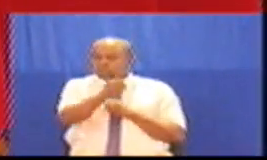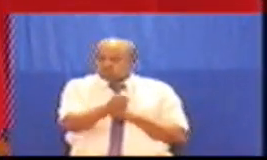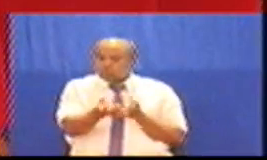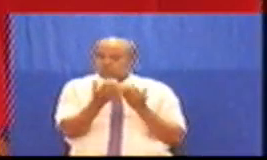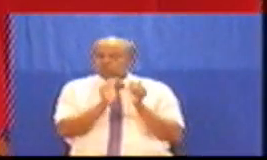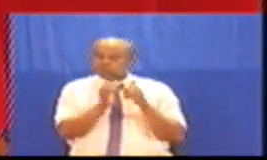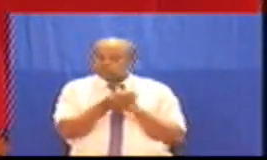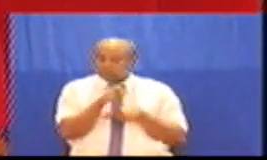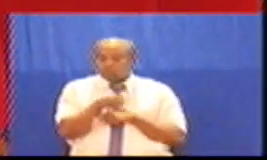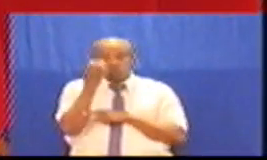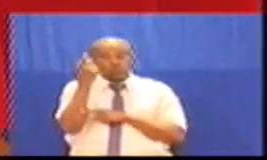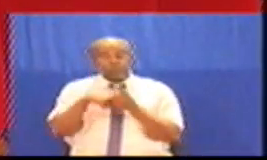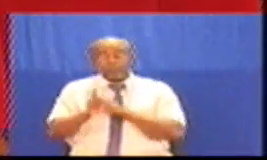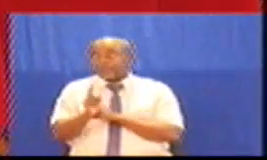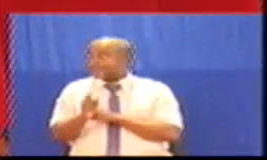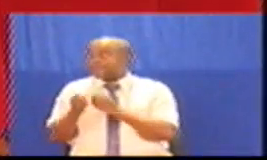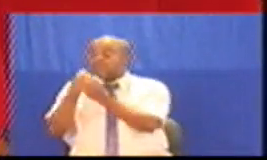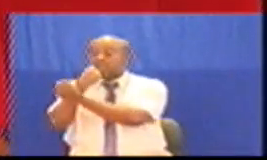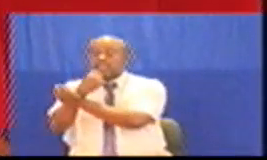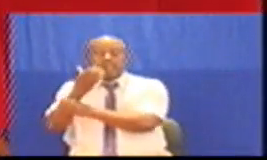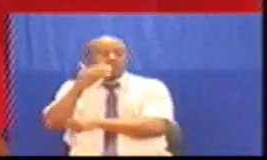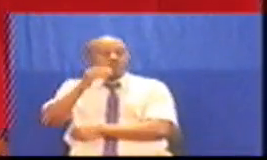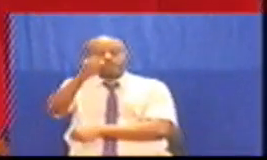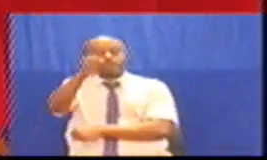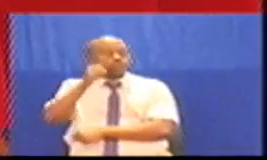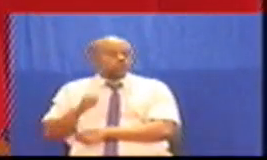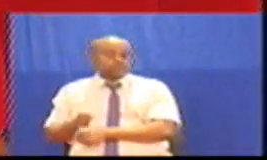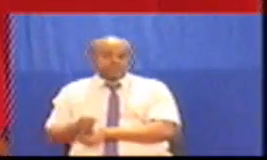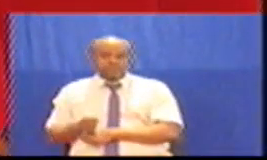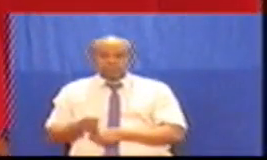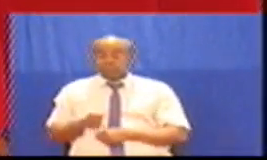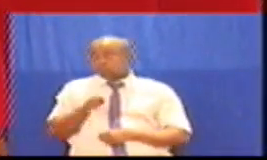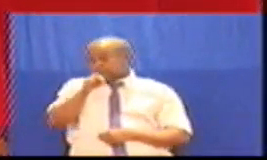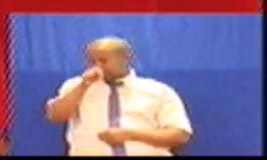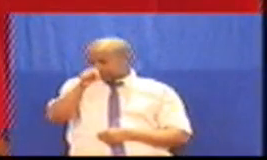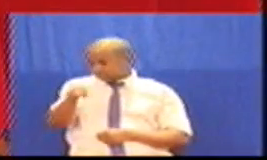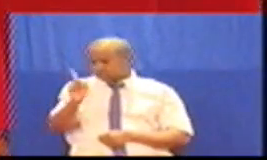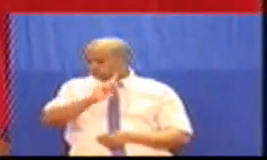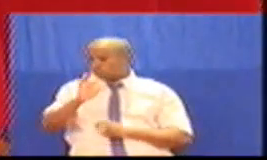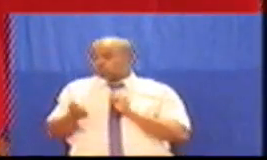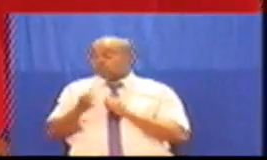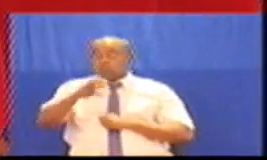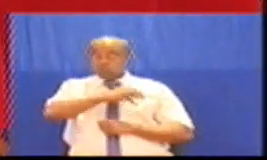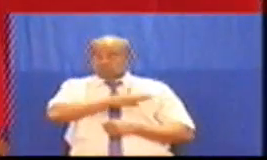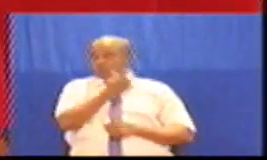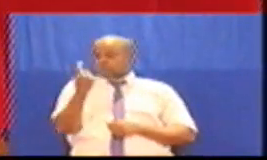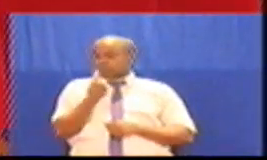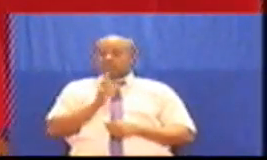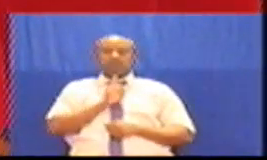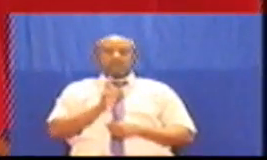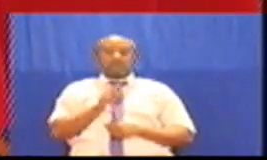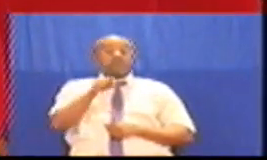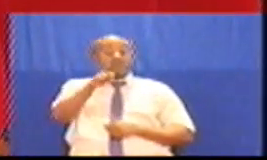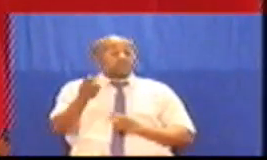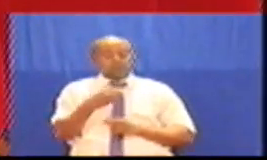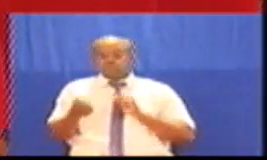kuzuia corona ndani ya magereza ni muhimu sana. Na si swala tu la wizara yangu, lakini ni swala